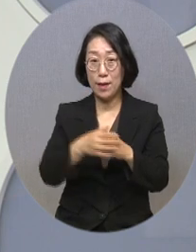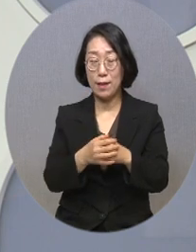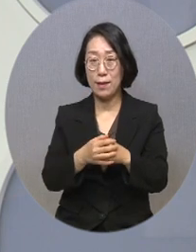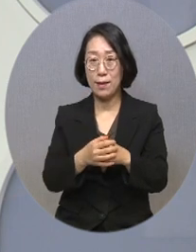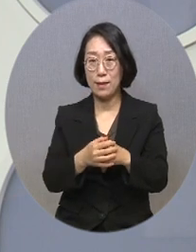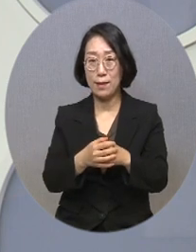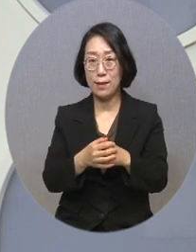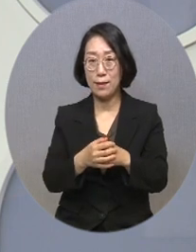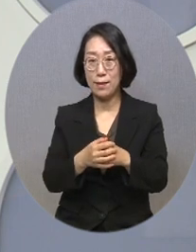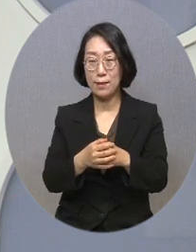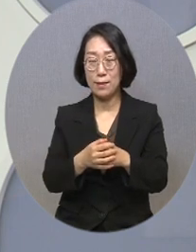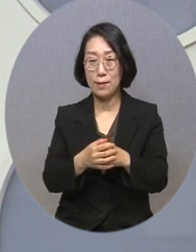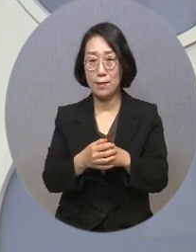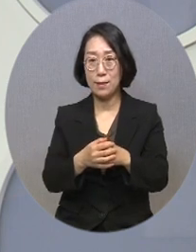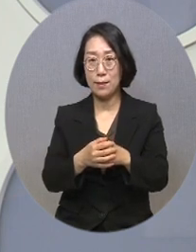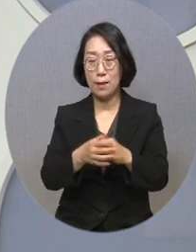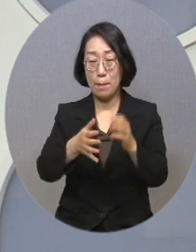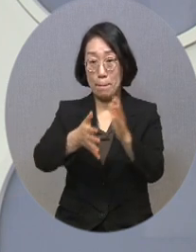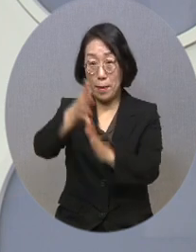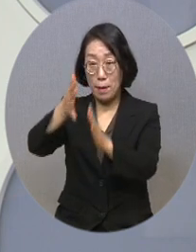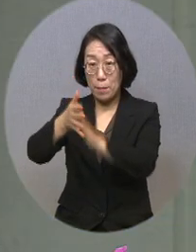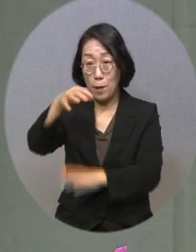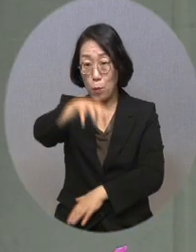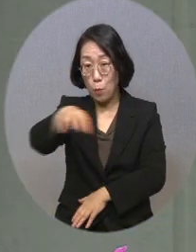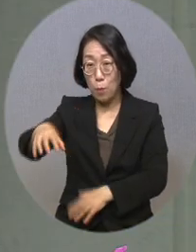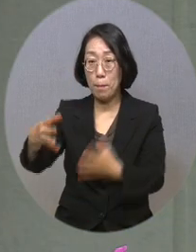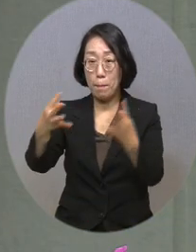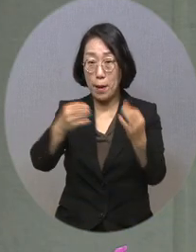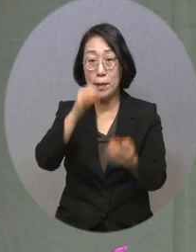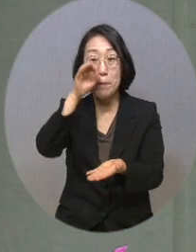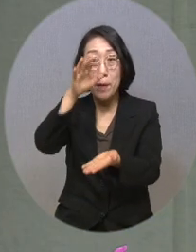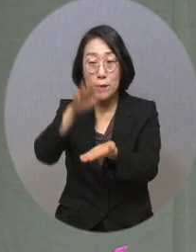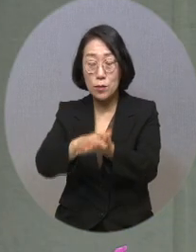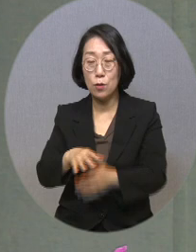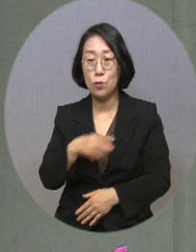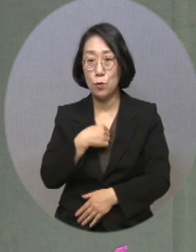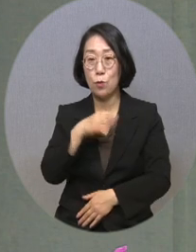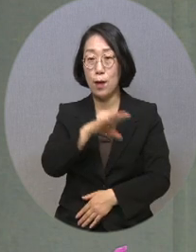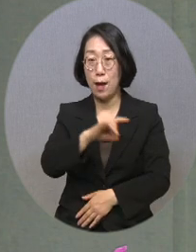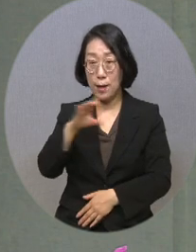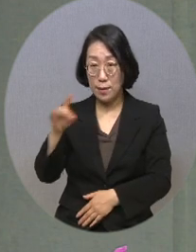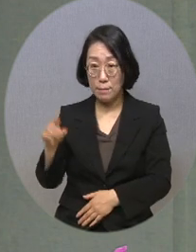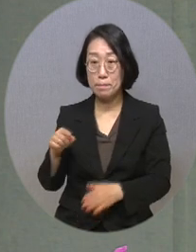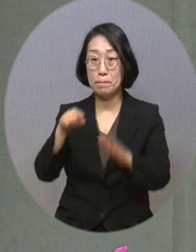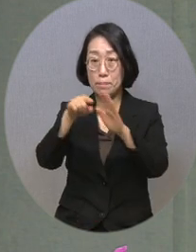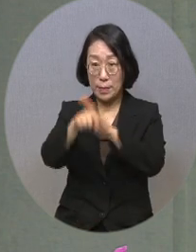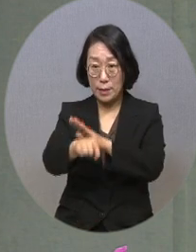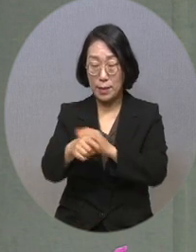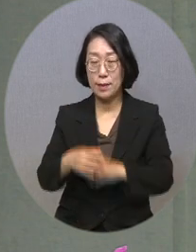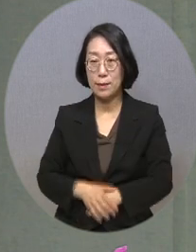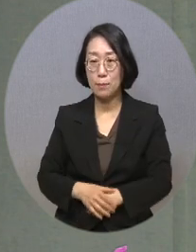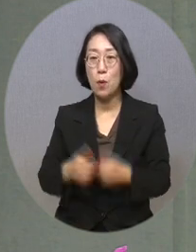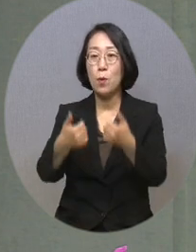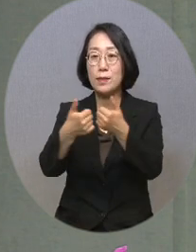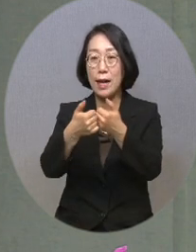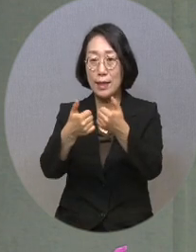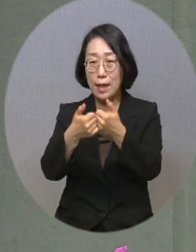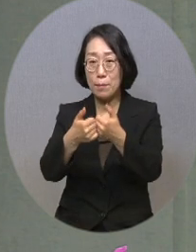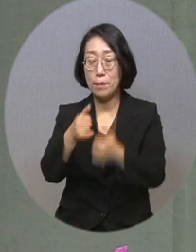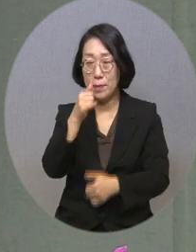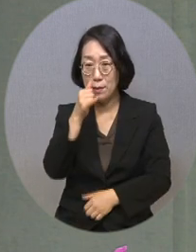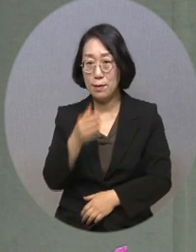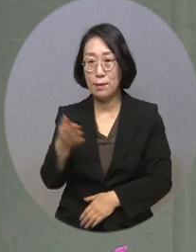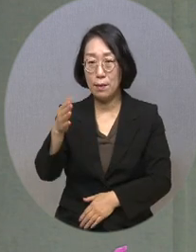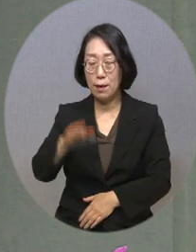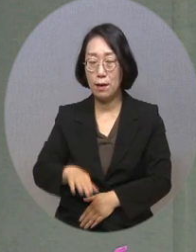네, 있다시피 해요. 네, 잘 보셨습니다. 예, 그런데 저도 이제 간혹 이제 찾아가 뵙고 네. 여러 가지 상담도 네.